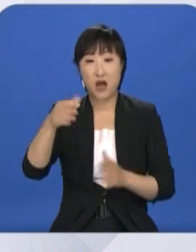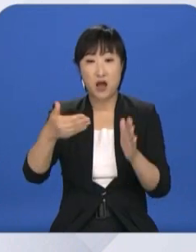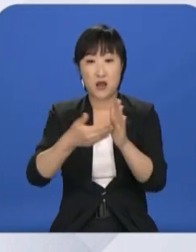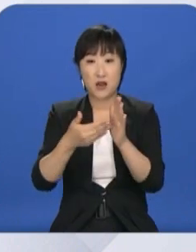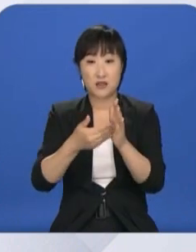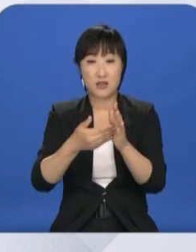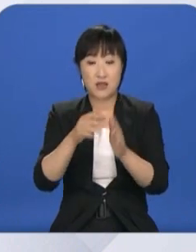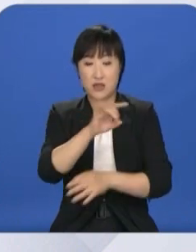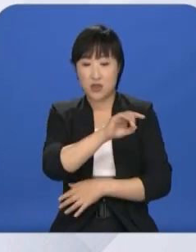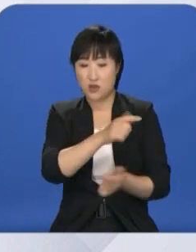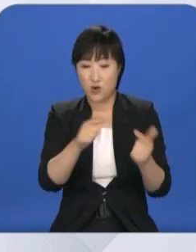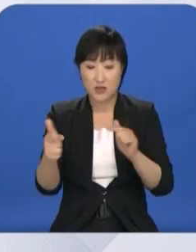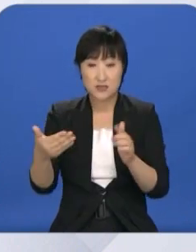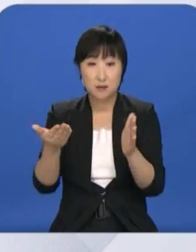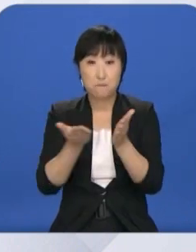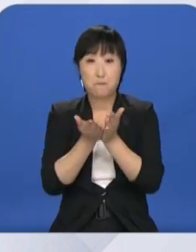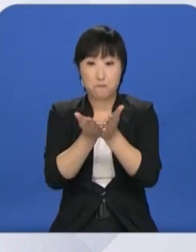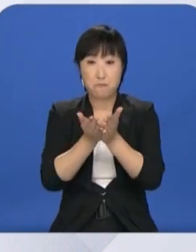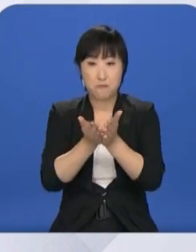각종 중선배들이